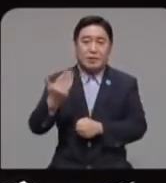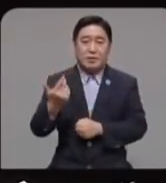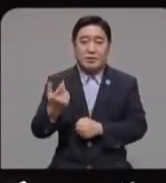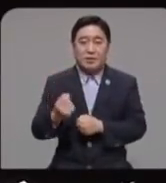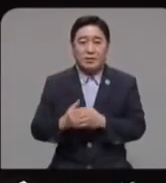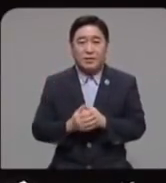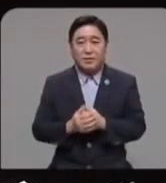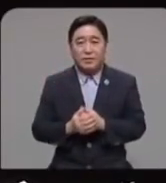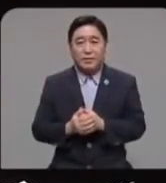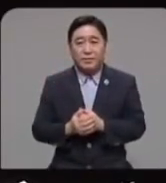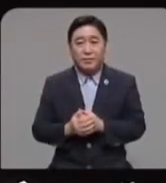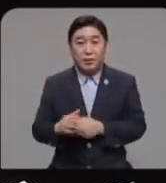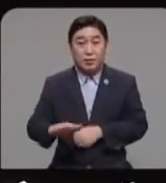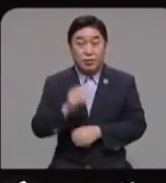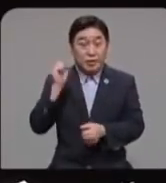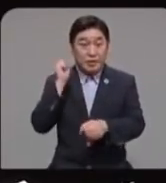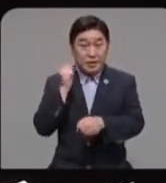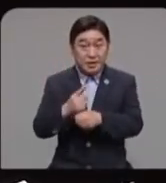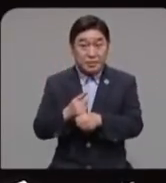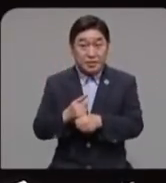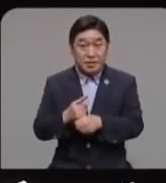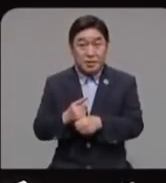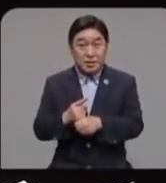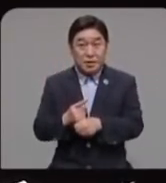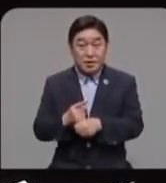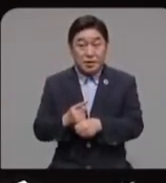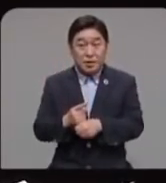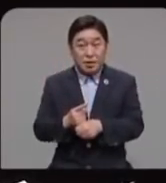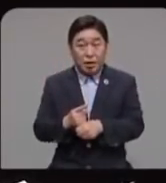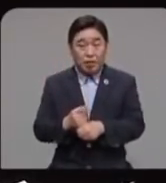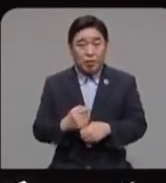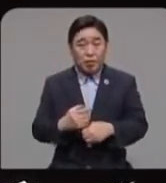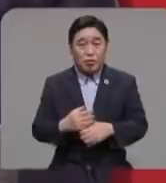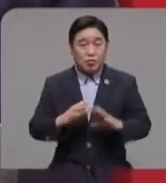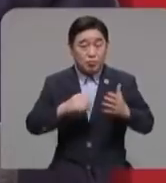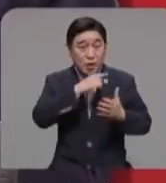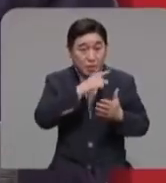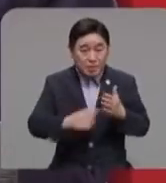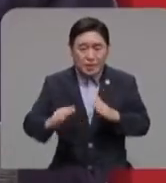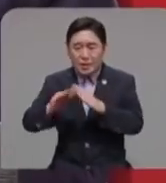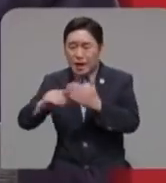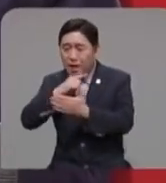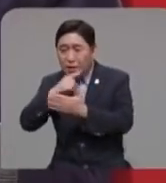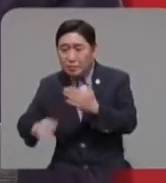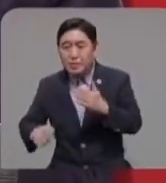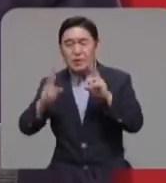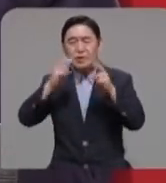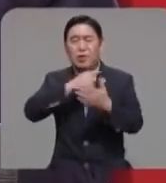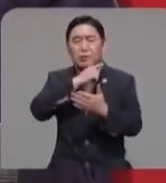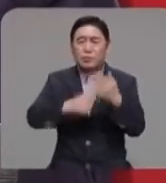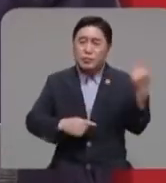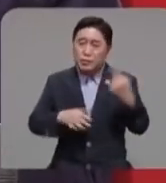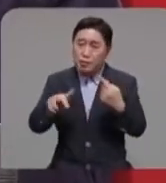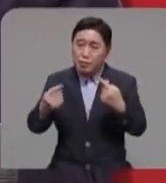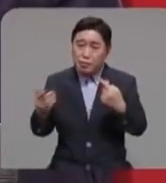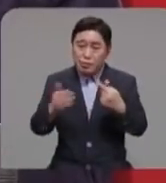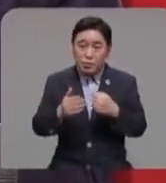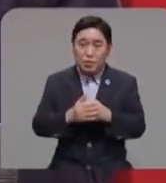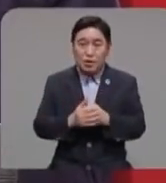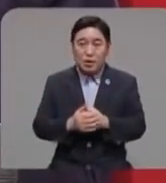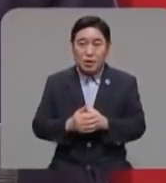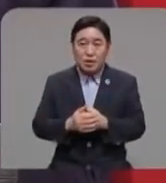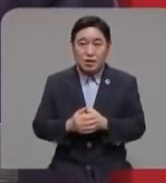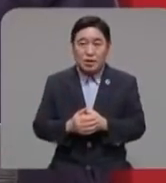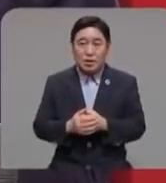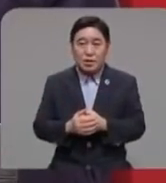칠지 모르고요. 우리는 이미 시한폭탄이 여러 개 있지 않습니까? 그렇습니다. 아까 국가부채, 가계부채, 예. 기업부채도 한 천조쯤 되거든요. 그렇습니다.